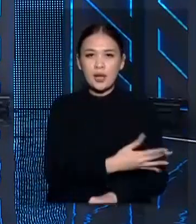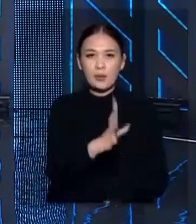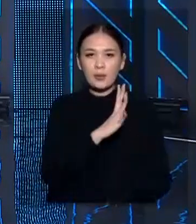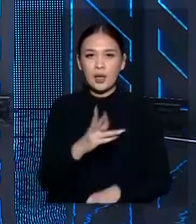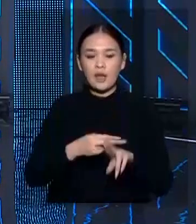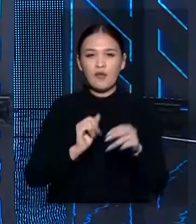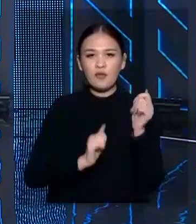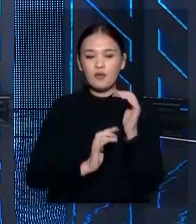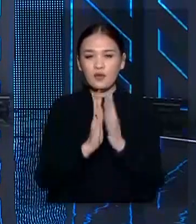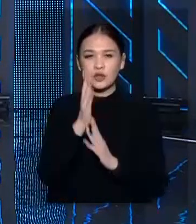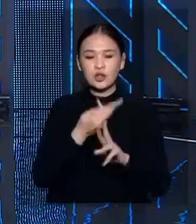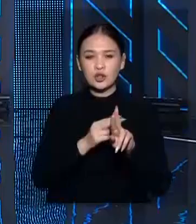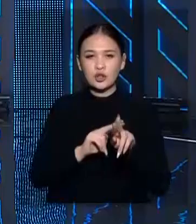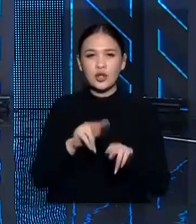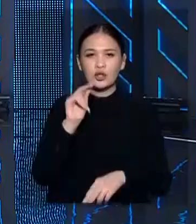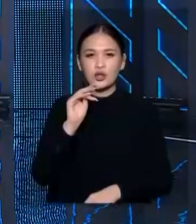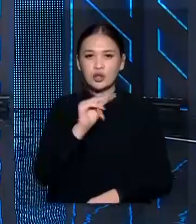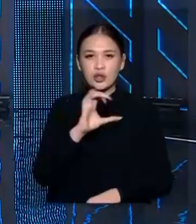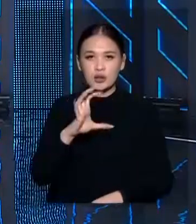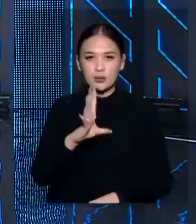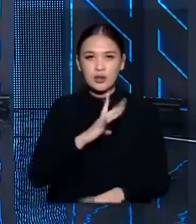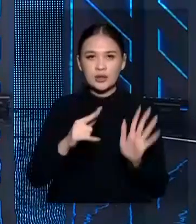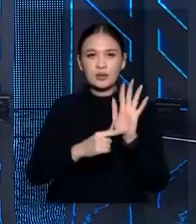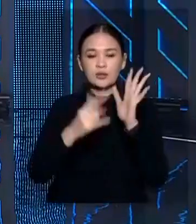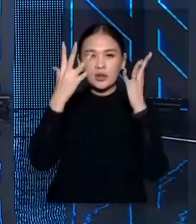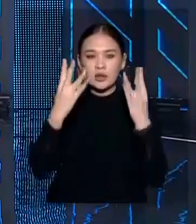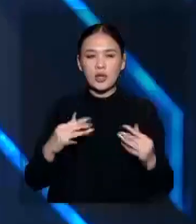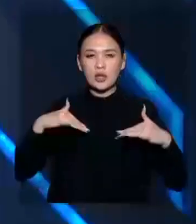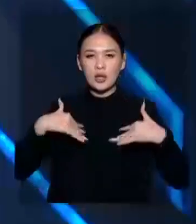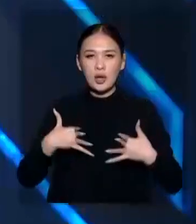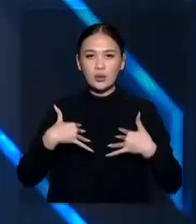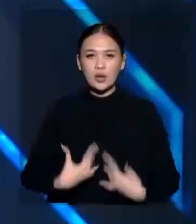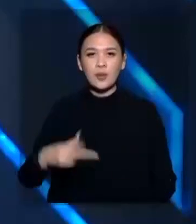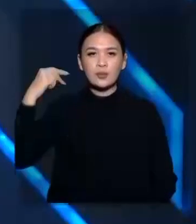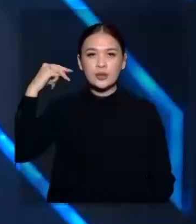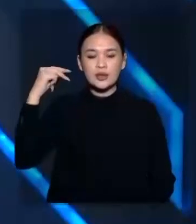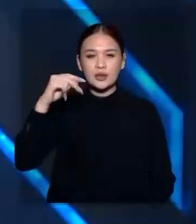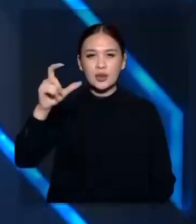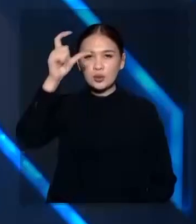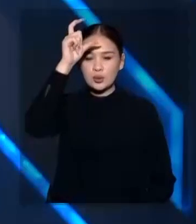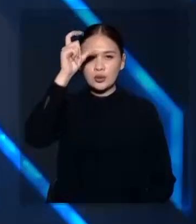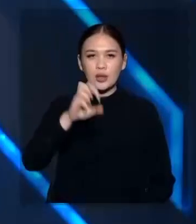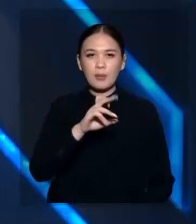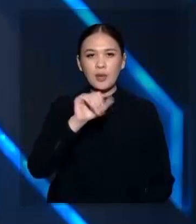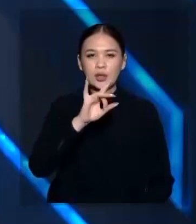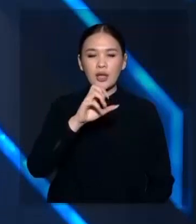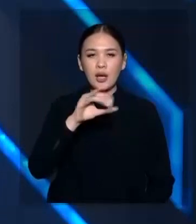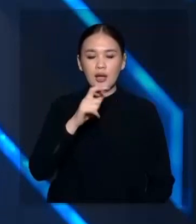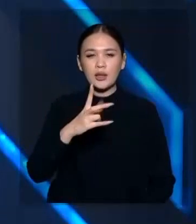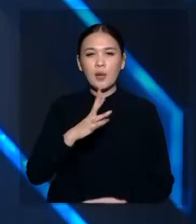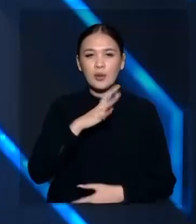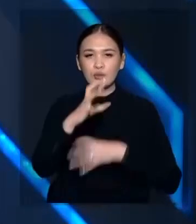высший уровень тревоги четвёртой степени а также семидневные траур президент Турции Реджеп Эй эрдоган запросил